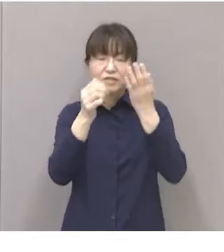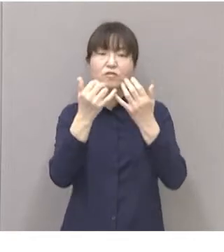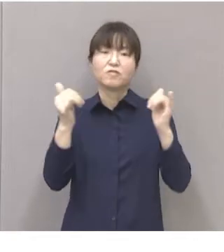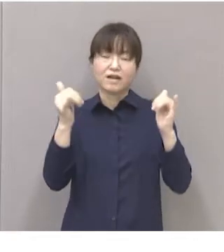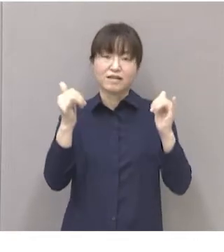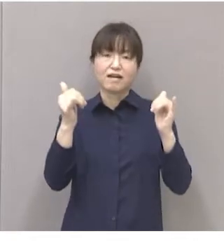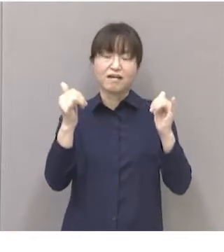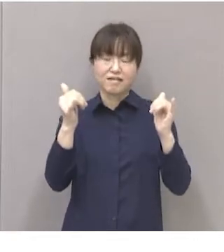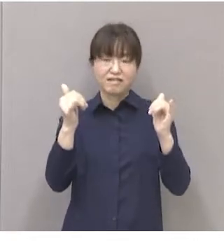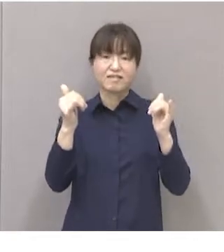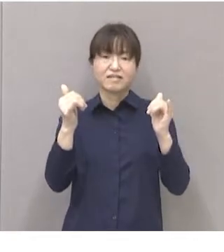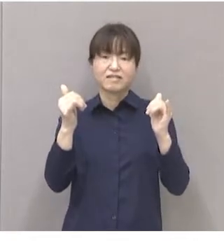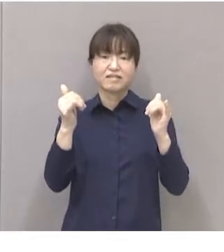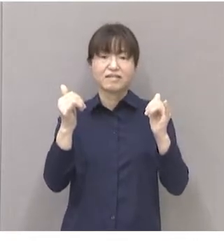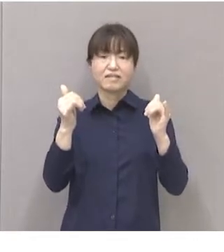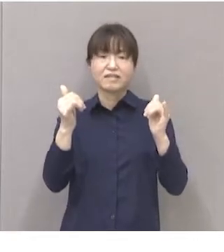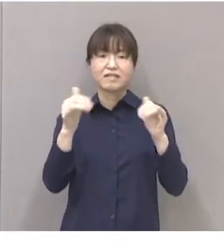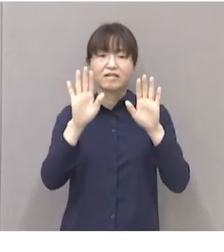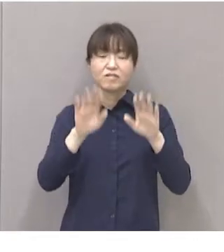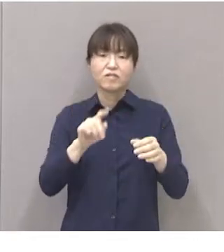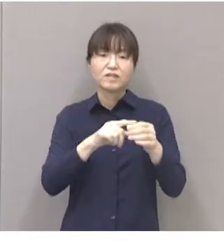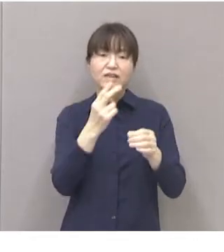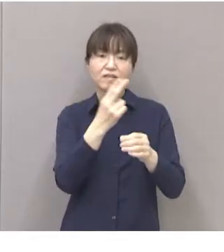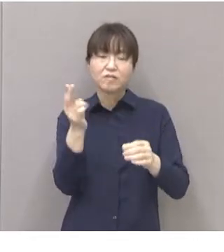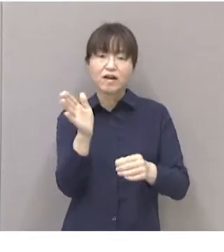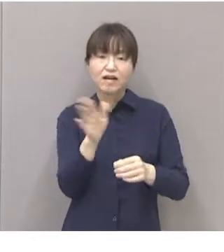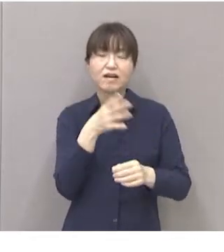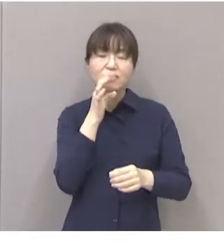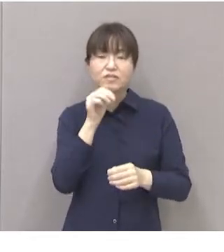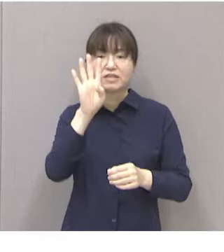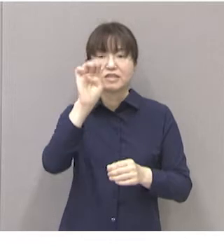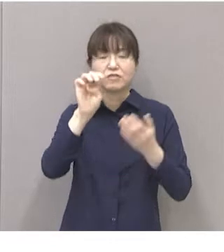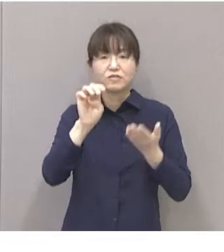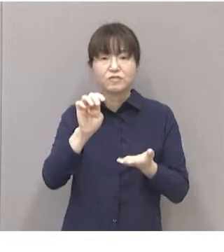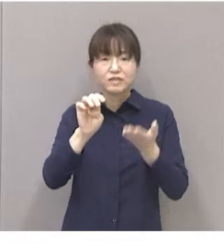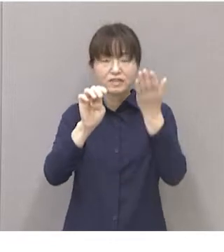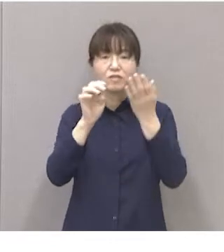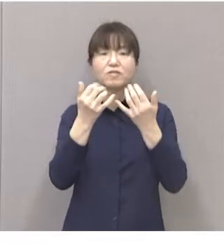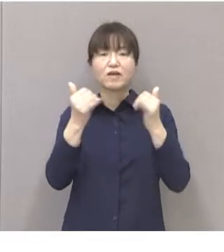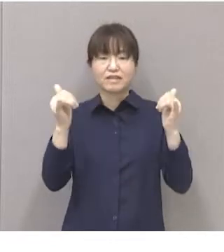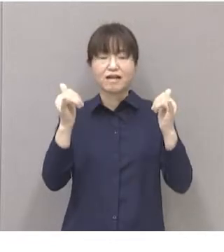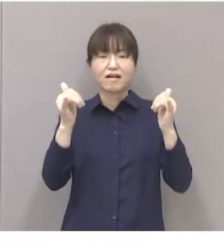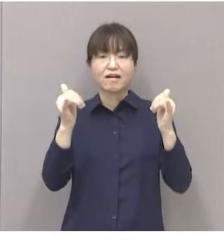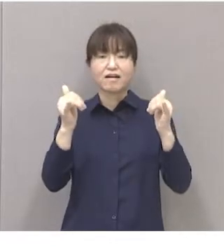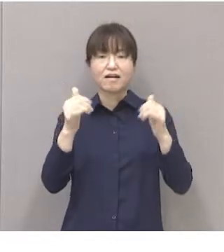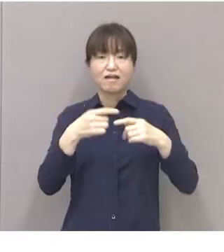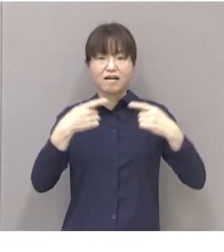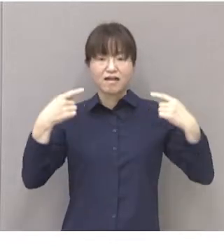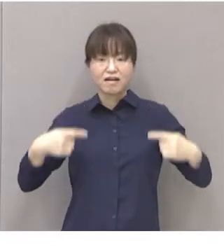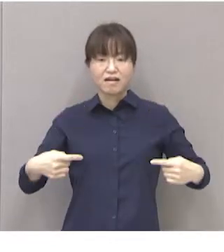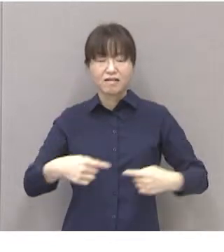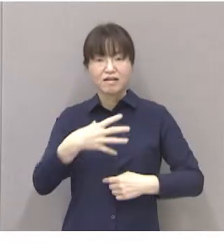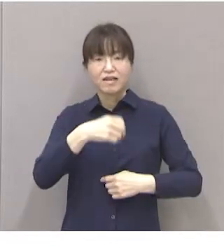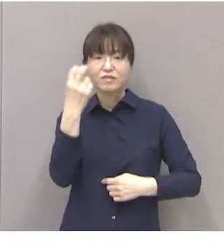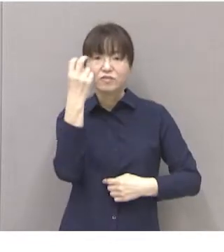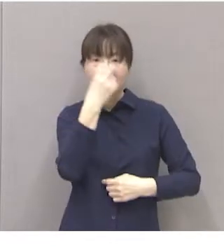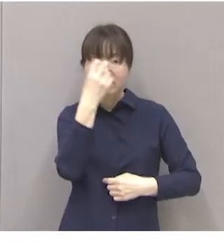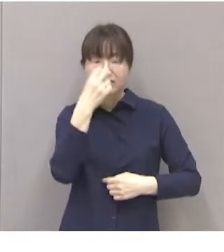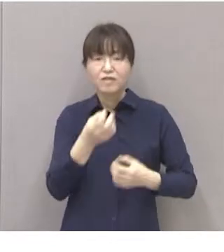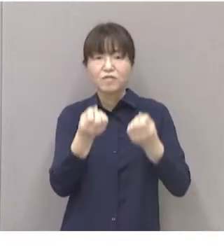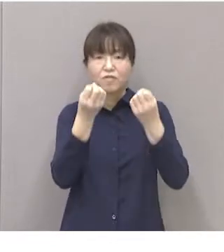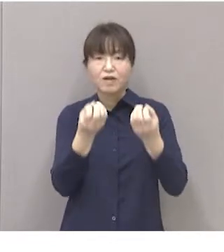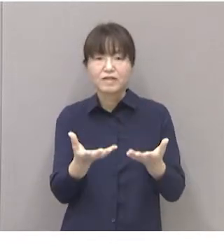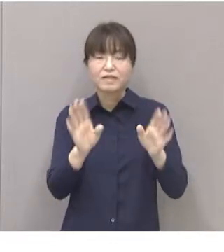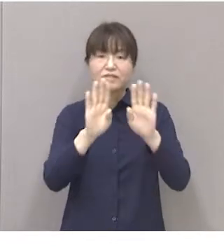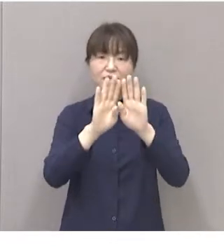に実施しておりました今年度からは40歳以上の方を対象に x 線検査による肺がん検診を新たに